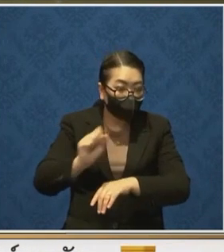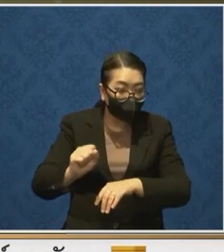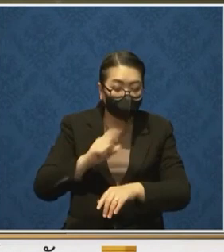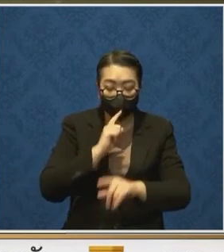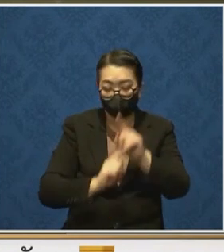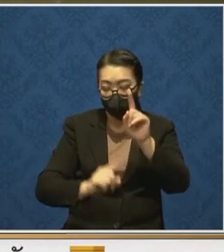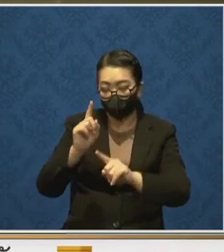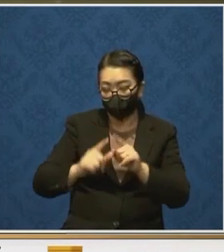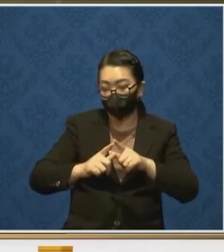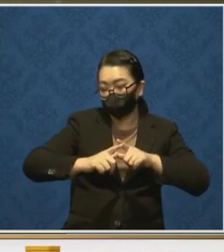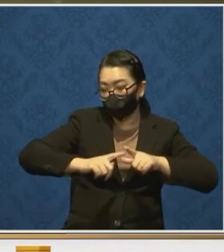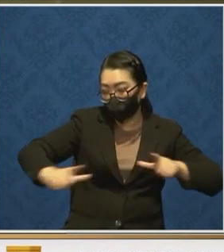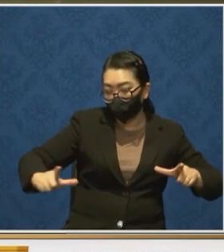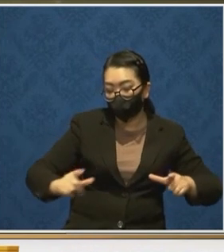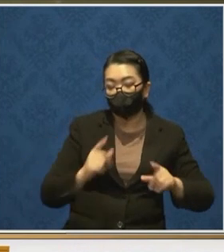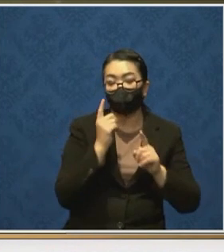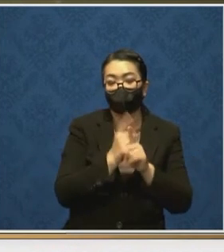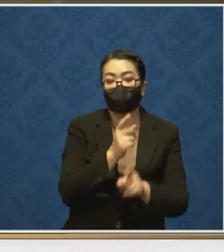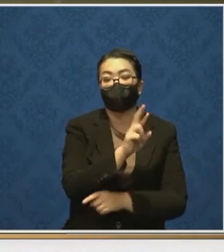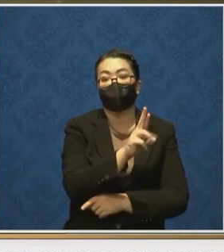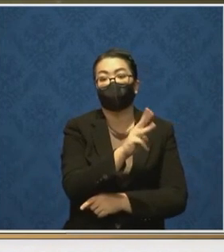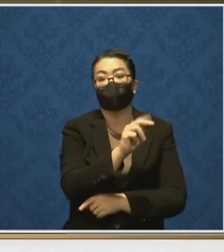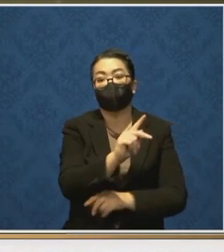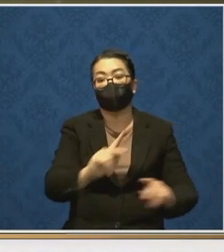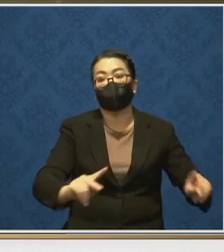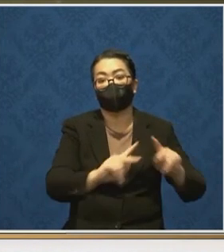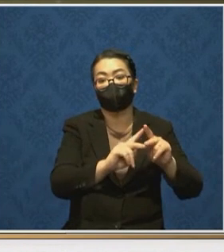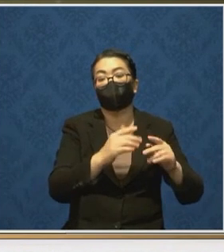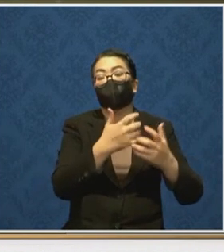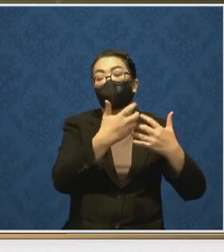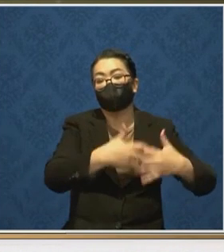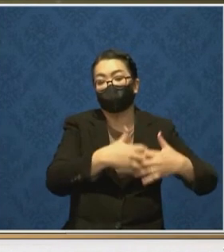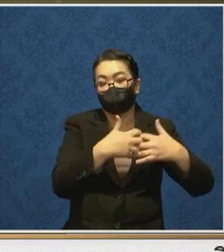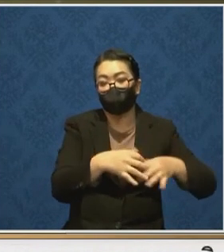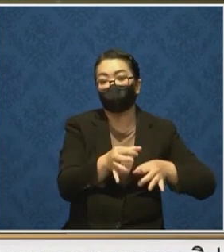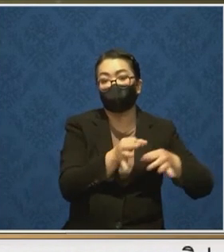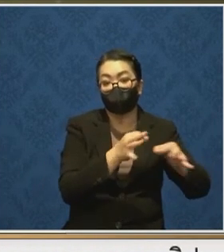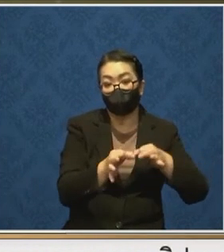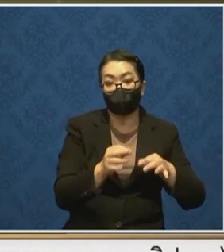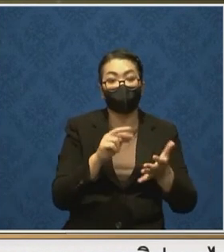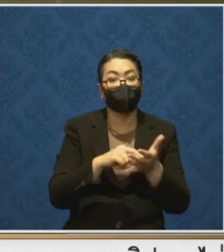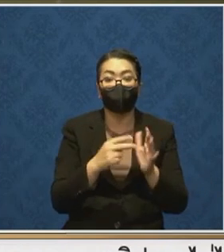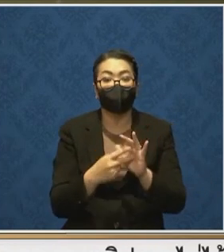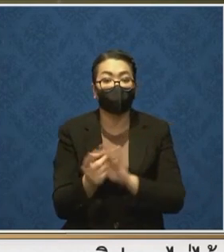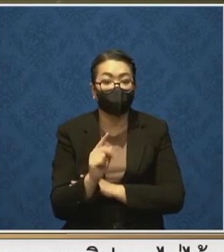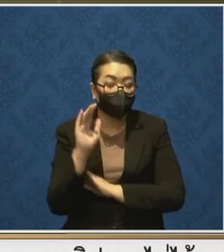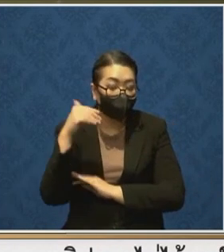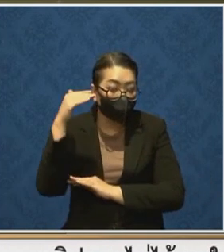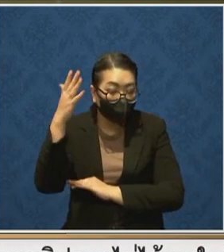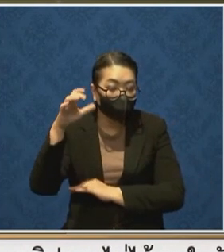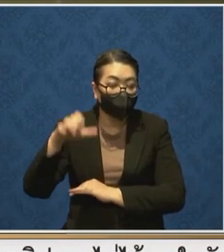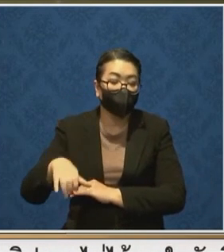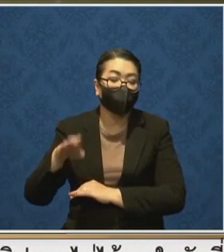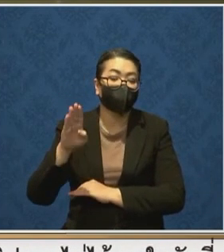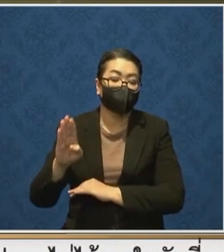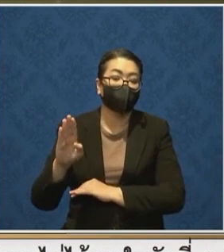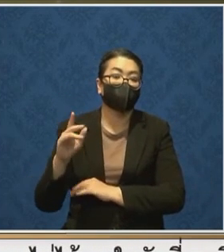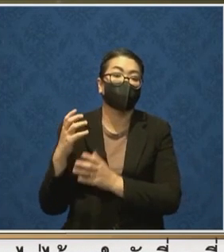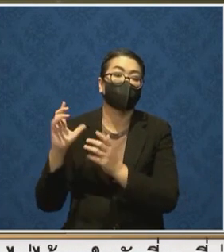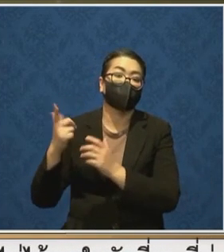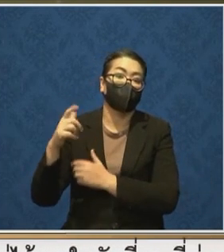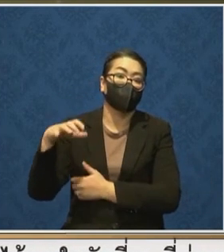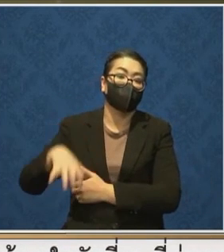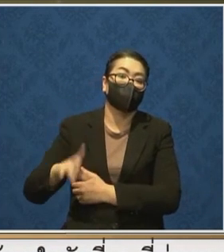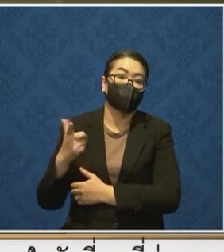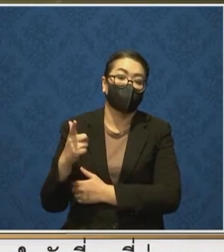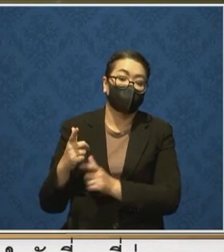องตามที่ท่านรัฐมนตรีว่าการกสวงสากกรมได้ชิจแงไ้แดงว่าในอนาคตบริษัทอัครามีแนวน้